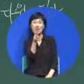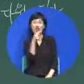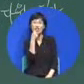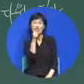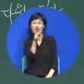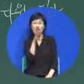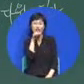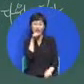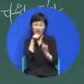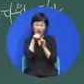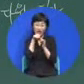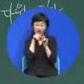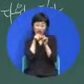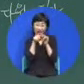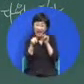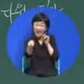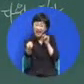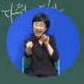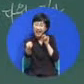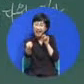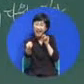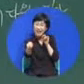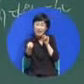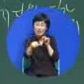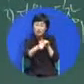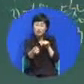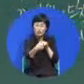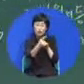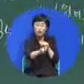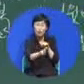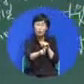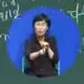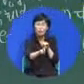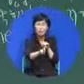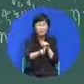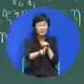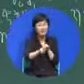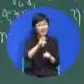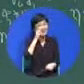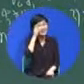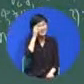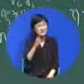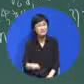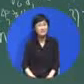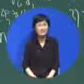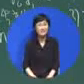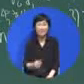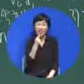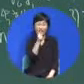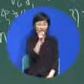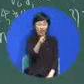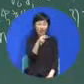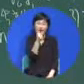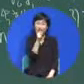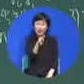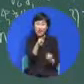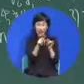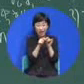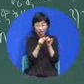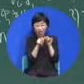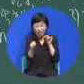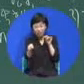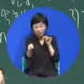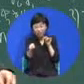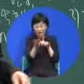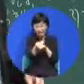알아듣겠지요. And there's another saying. There's another saying that says. 새가 말은 혀의 말이요. Oh, your tongue is going